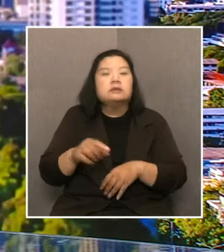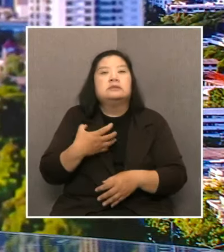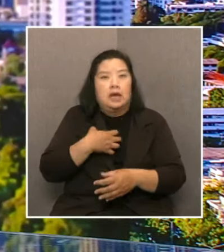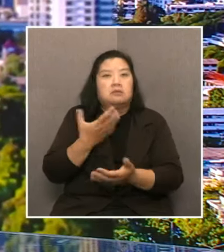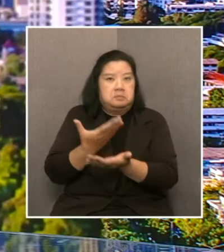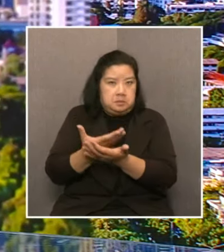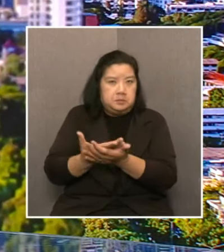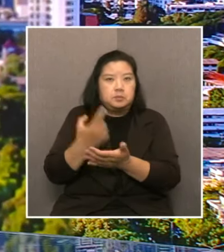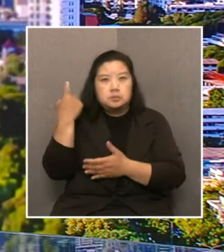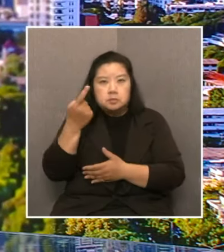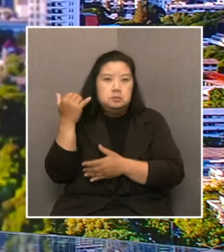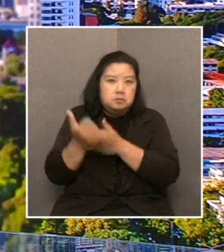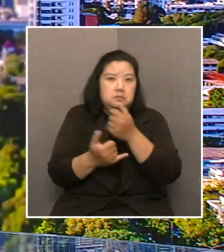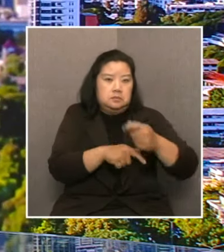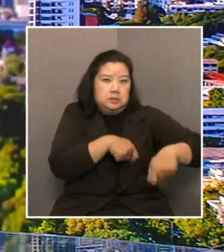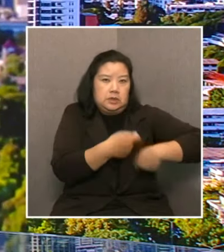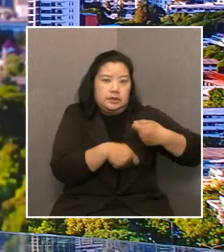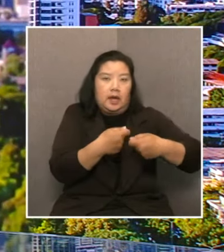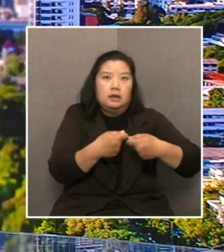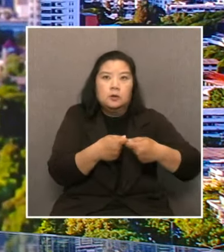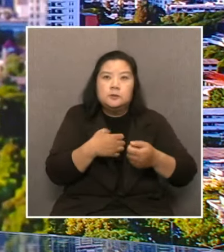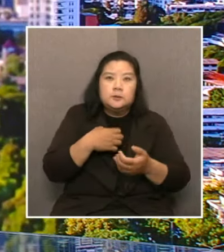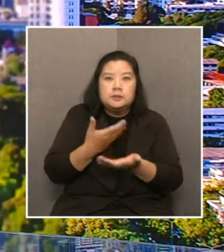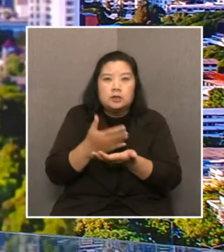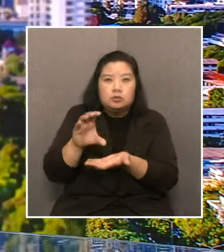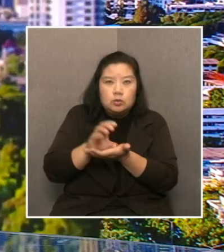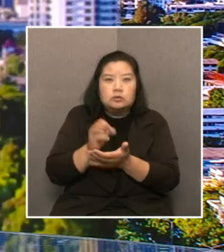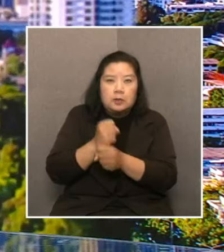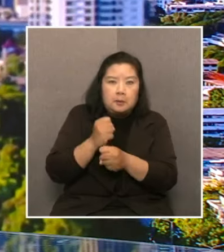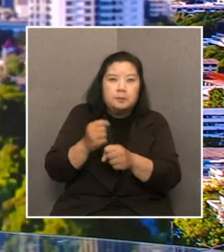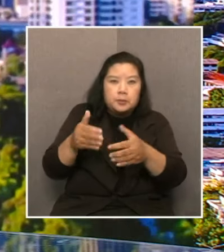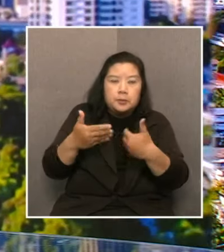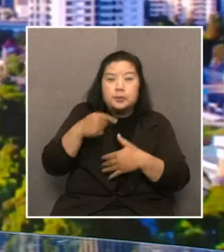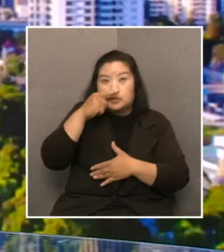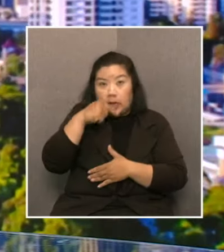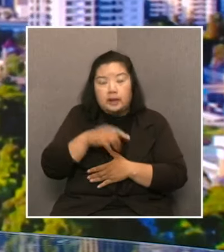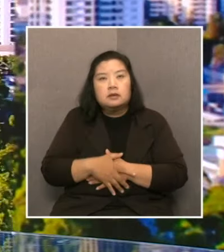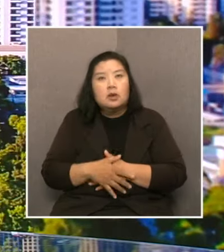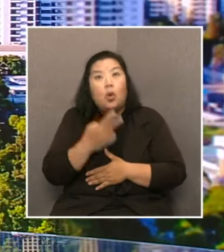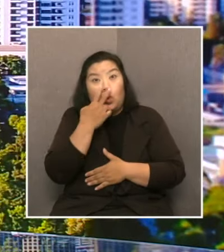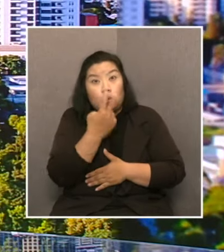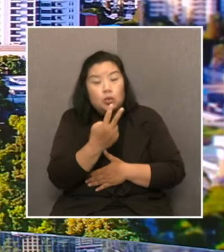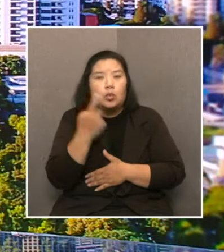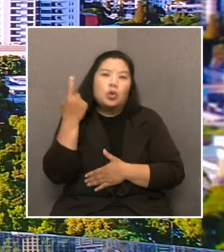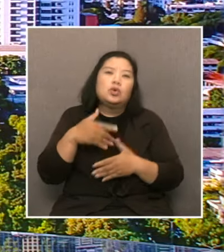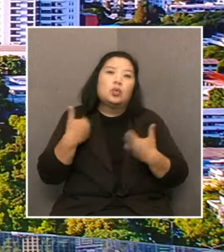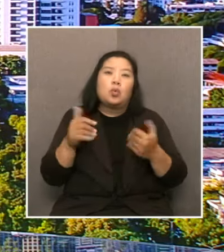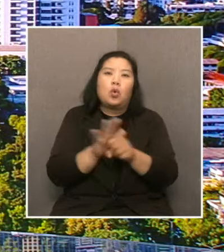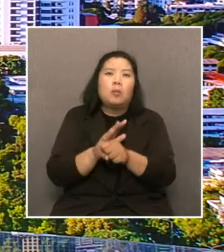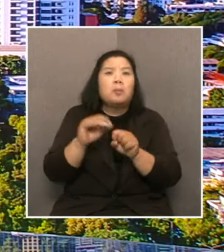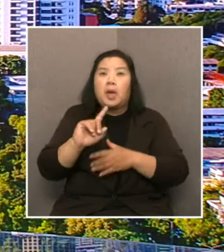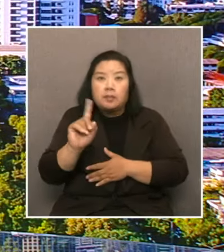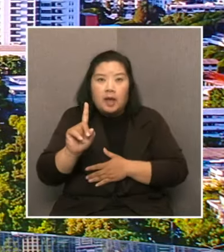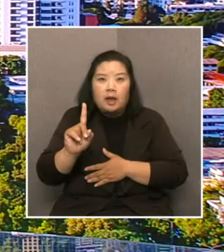การท่องเที่ยวและการลงทุนเพราะฉะนั้นวันนี้คุณนิวจะพาคุณผู้ชมนะคะไปดูกันว่าสถานบันเทิงครบวงจรจะครอบคลุมอะไรบ้างและราย